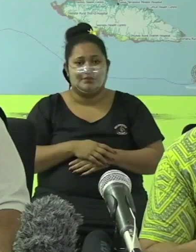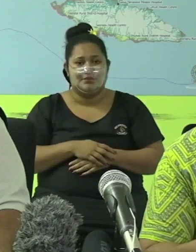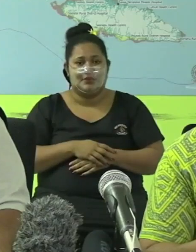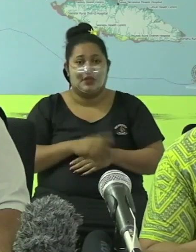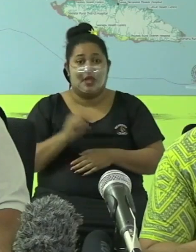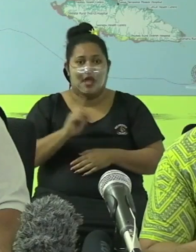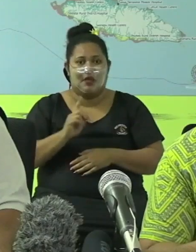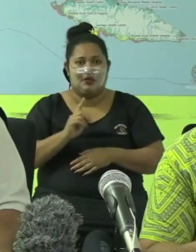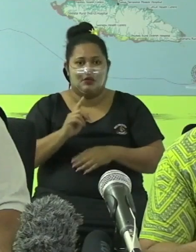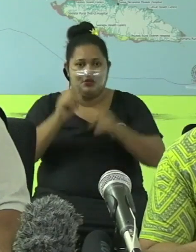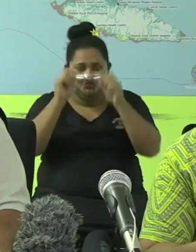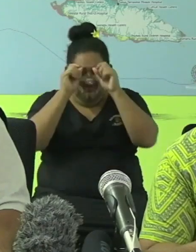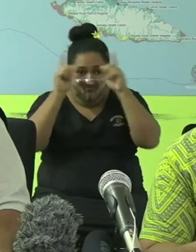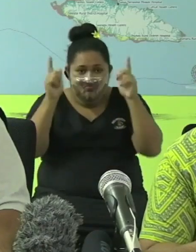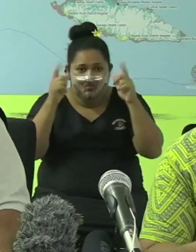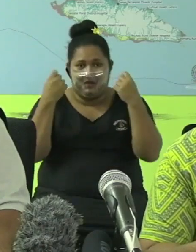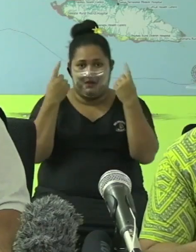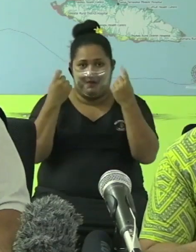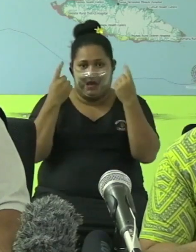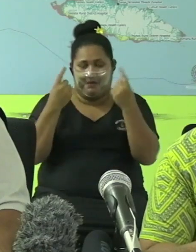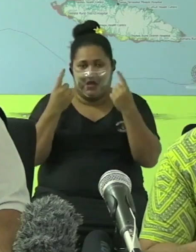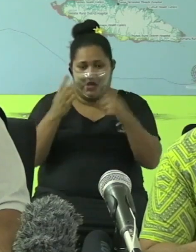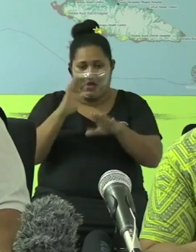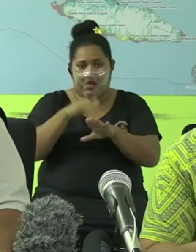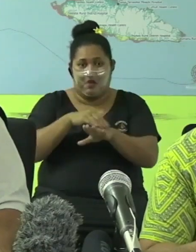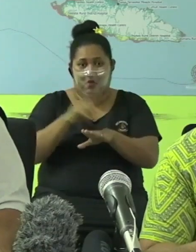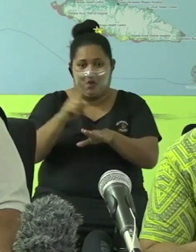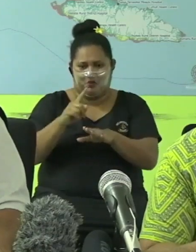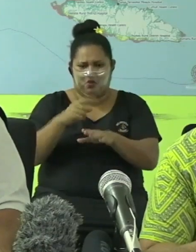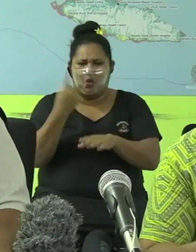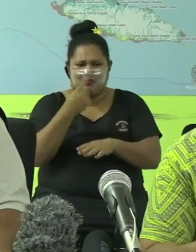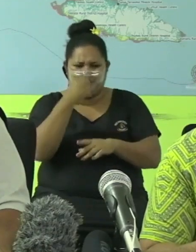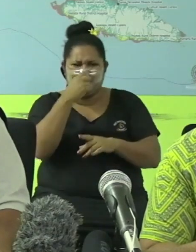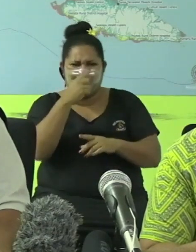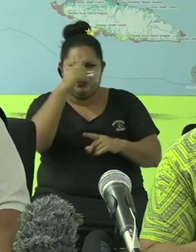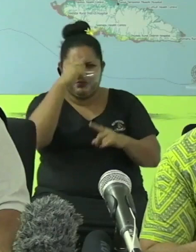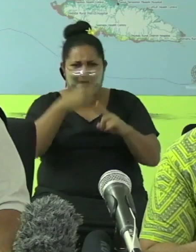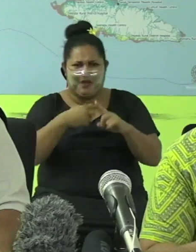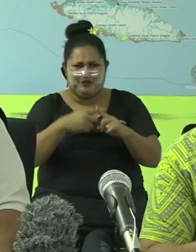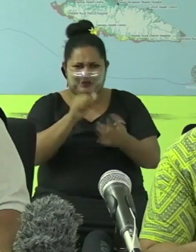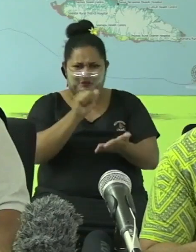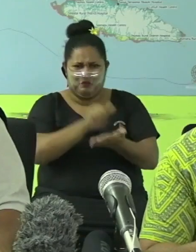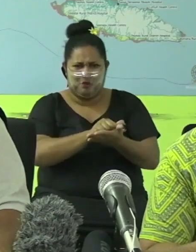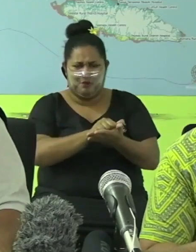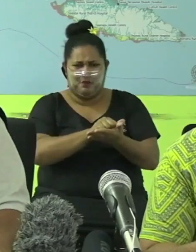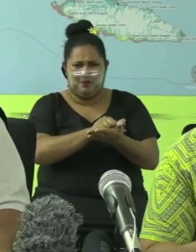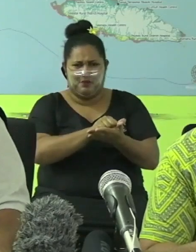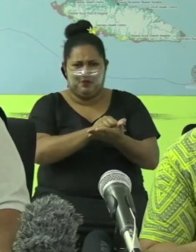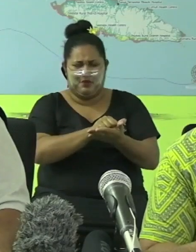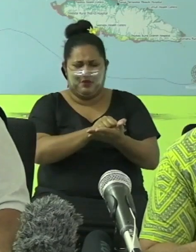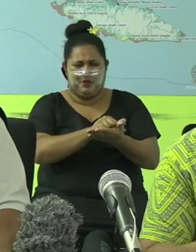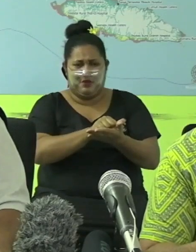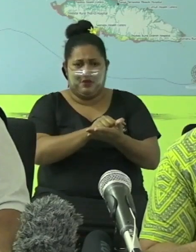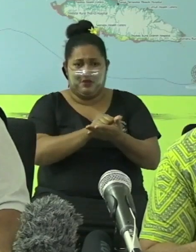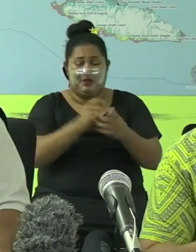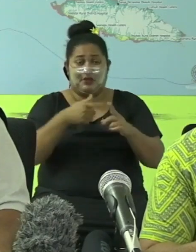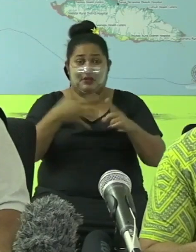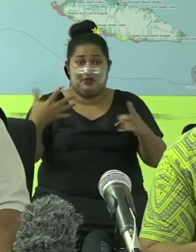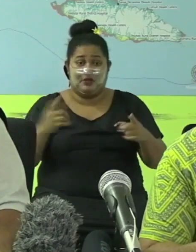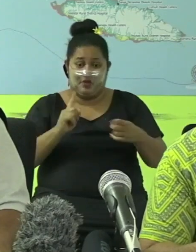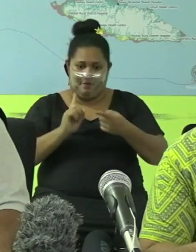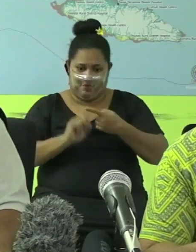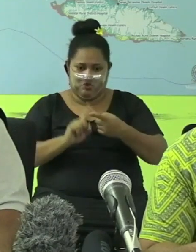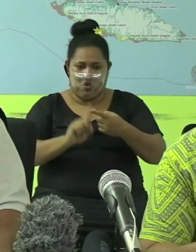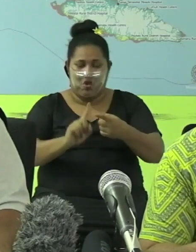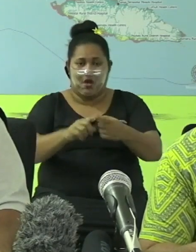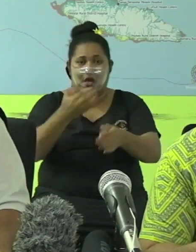lautele atili ia tūlanga I le tātou cases ua alia mai nei ai maise lava I le whaangasolonga o